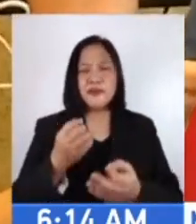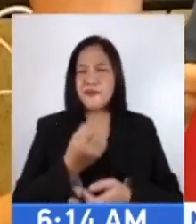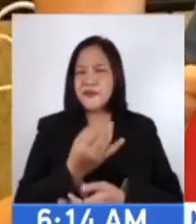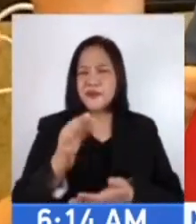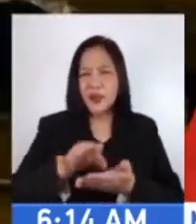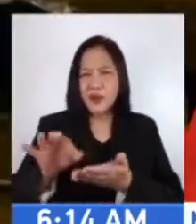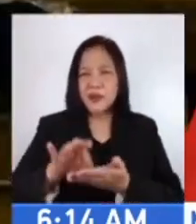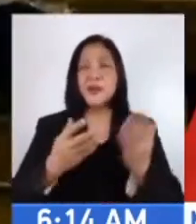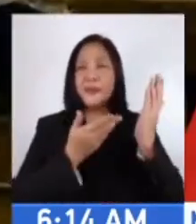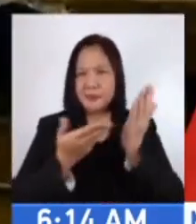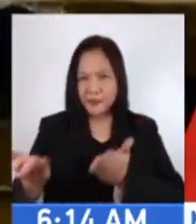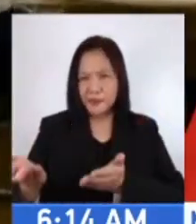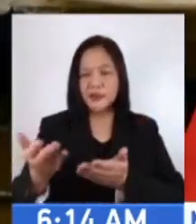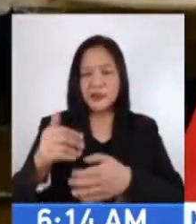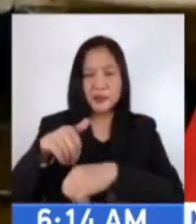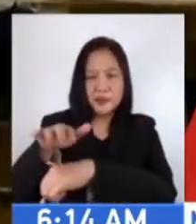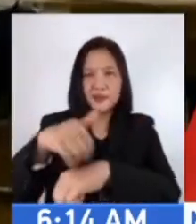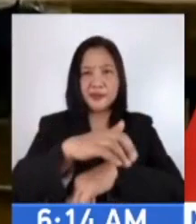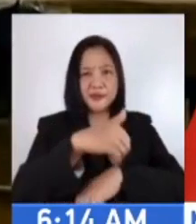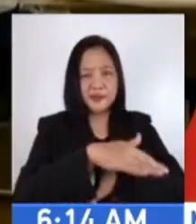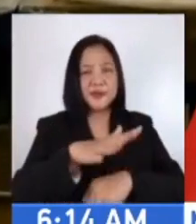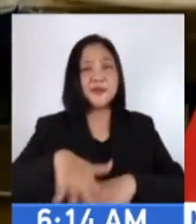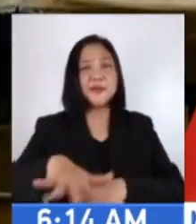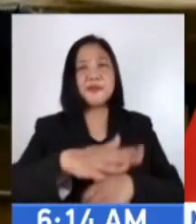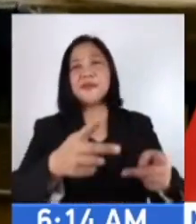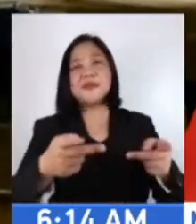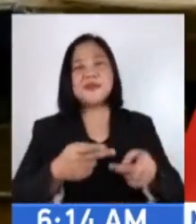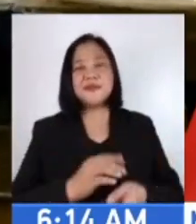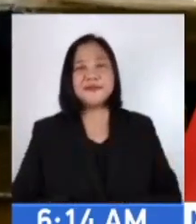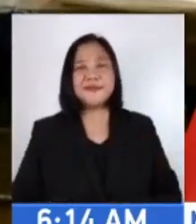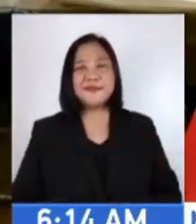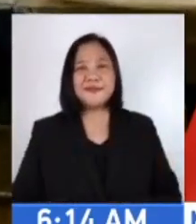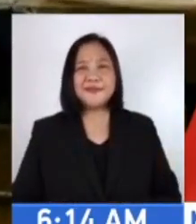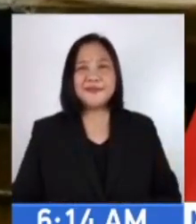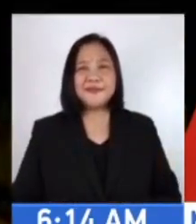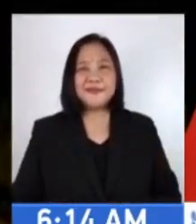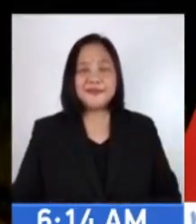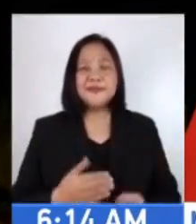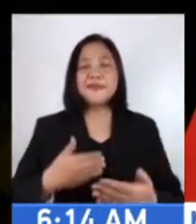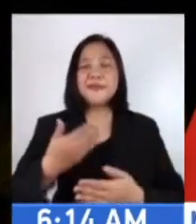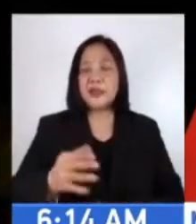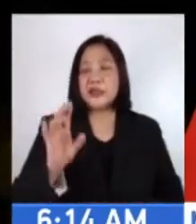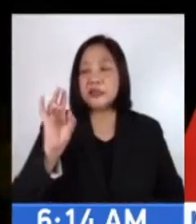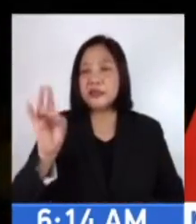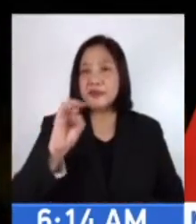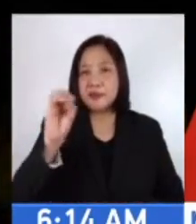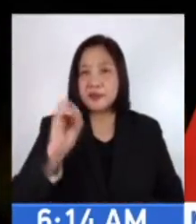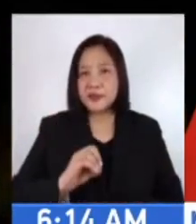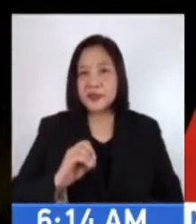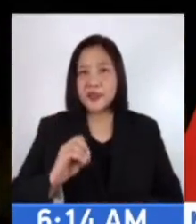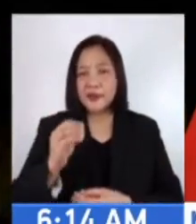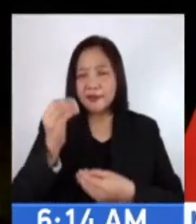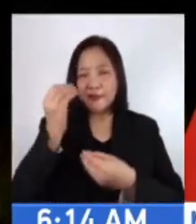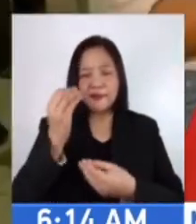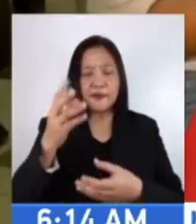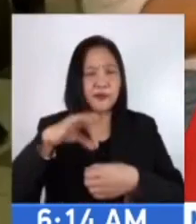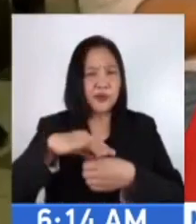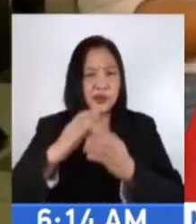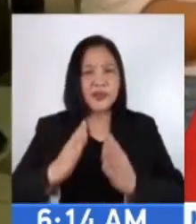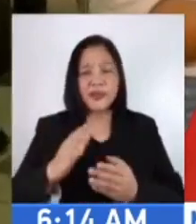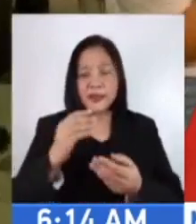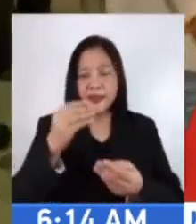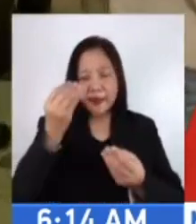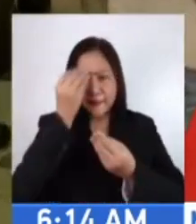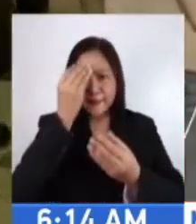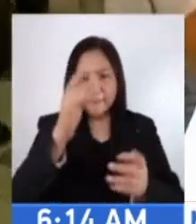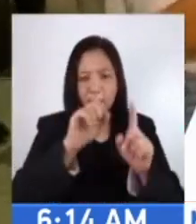sa mga area. Nasa 70% naman ng voter information sheet ang na-deliver na sa kada botante. Patuloy